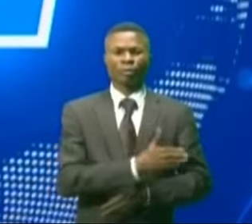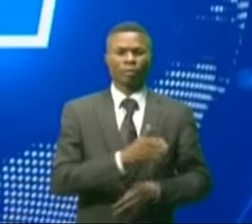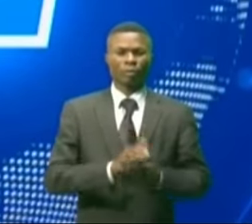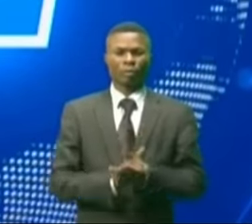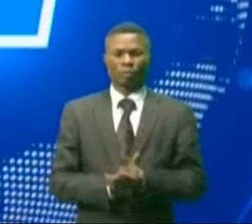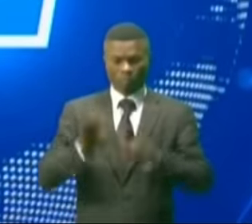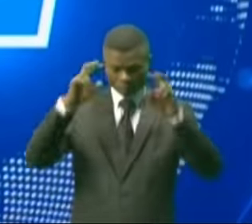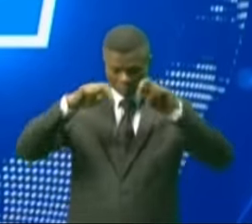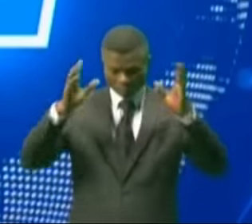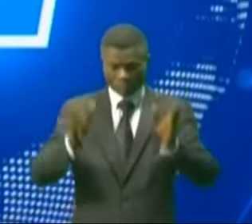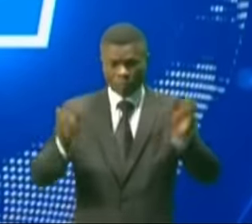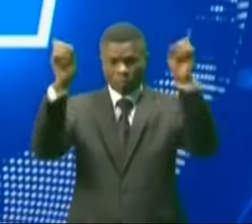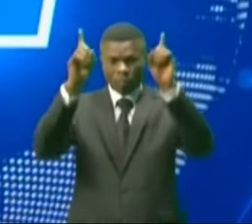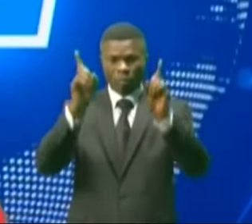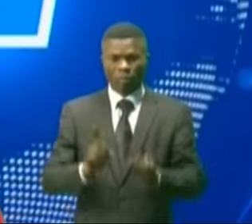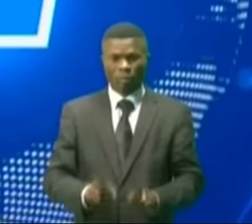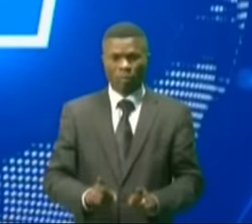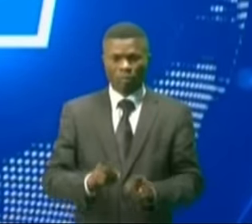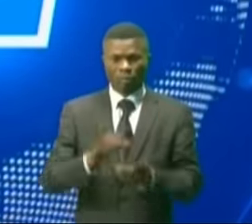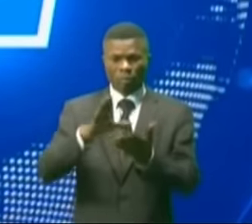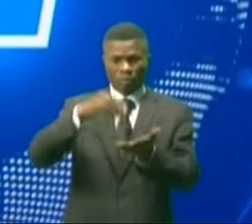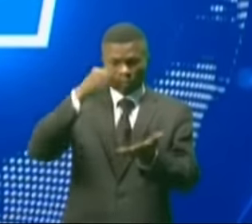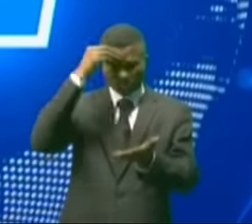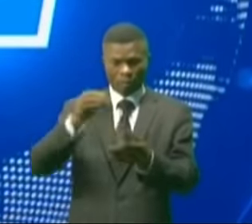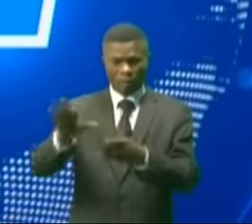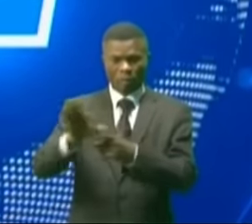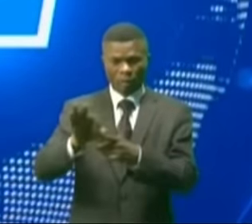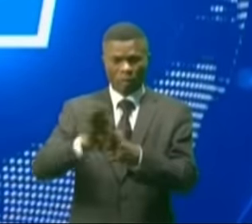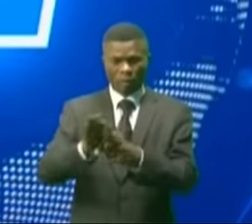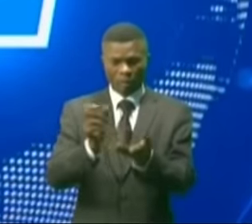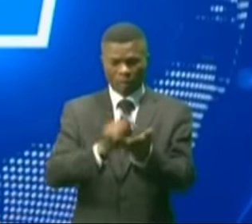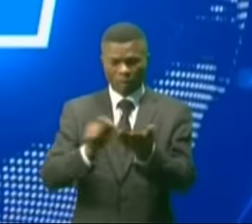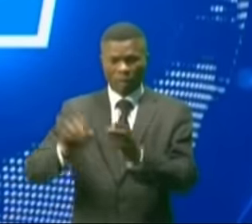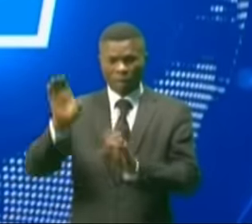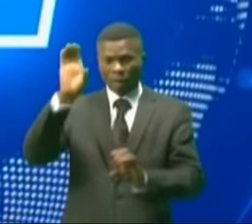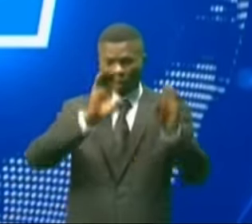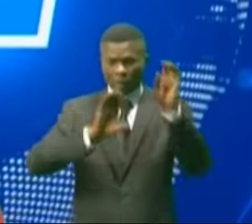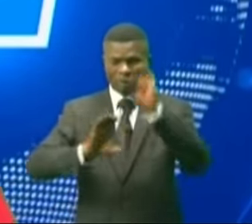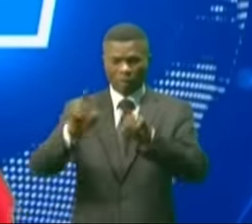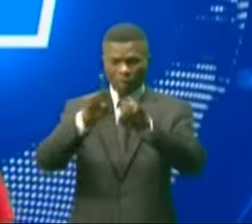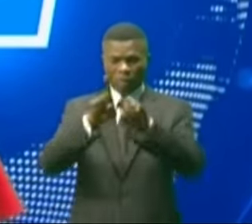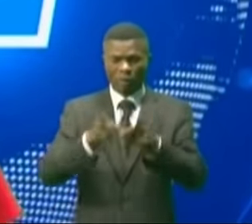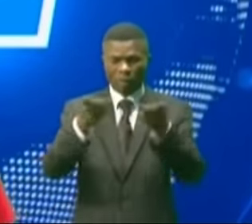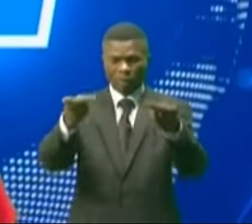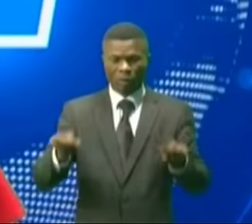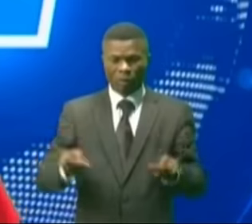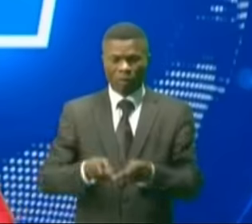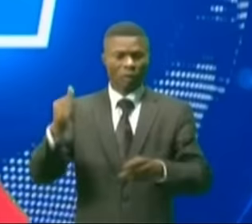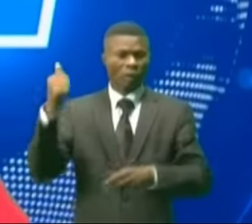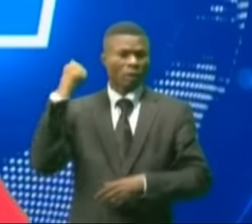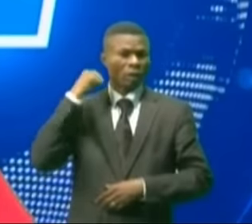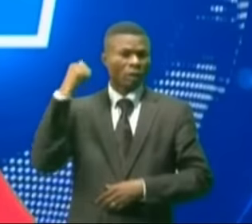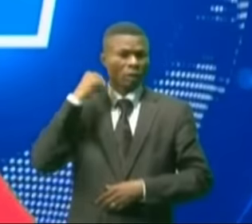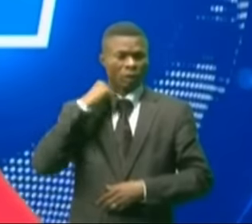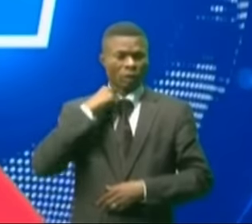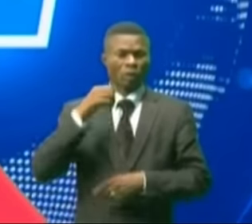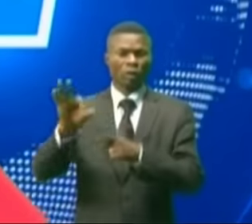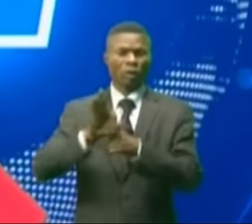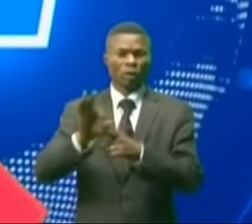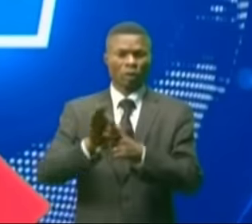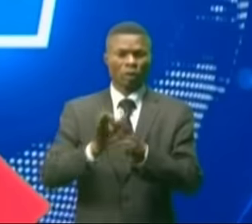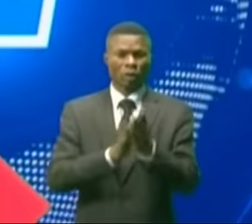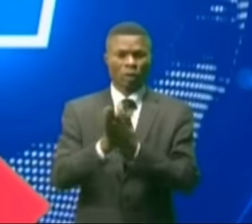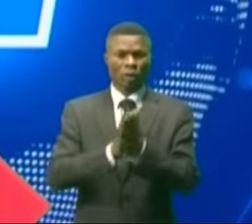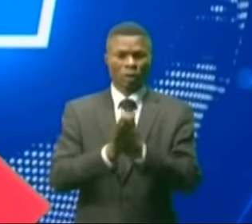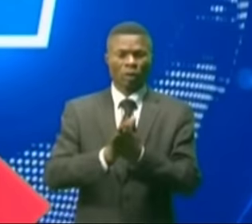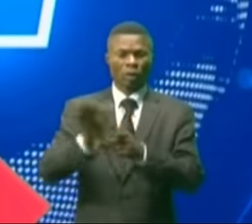Les chercheurs d'Afrique viennent d'être outillés sur l'écriture scientifique sur le post-doctorant. L'atelier consacré à